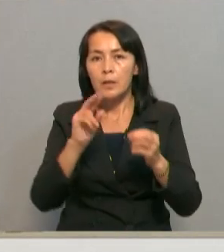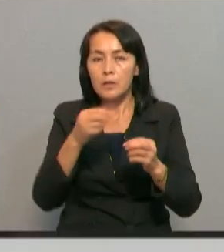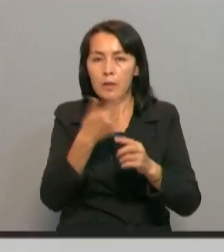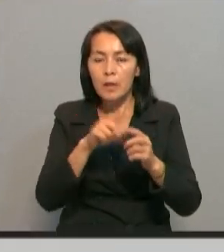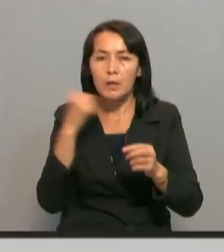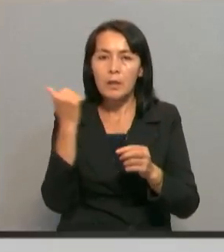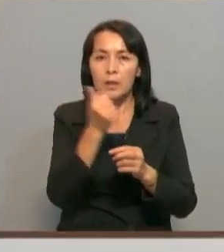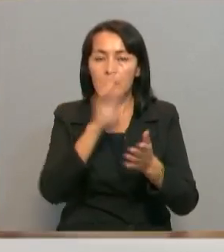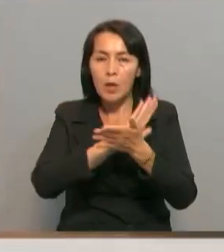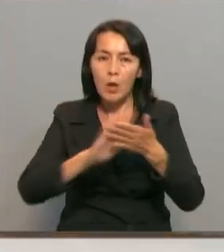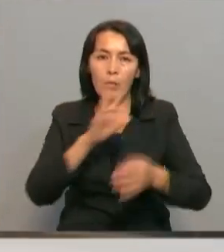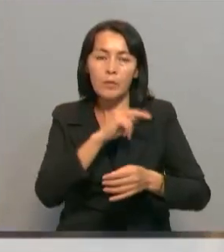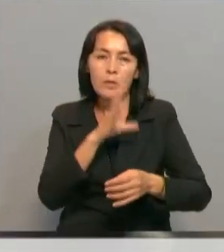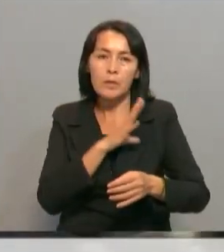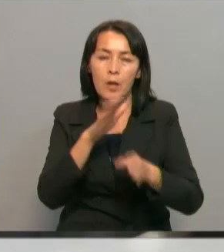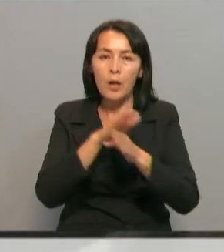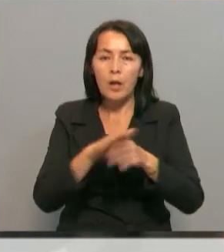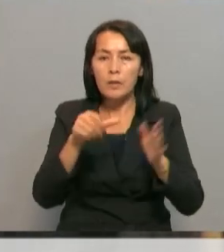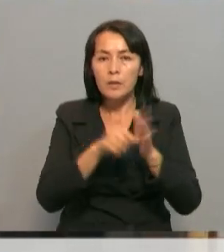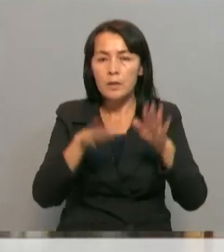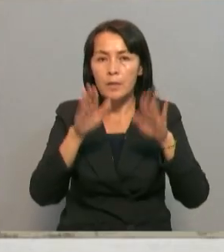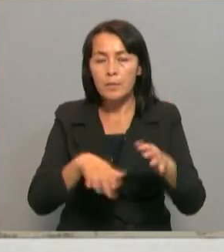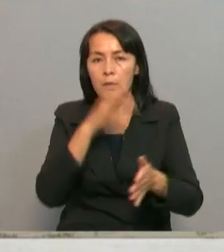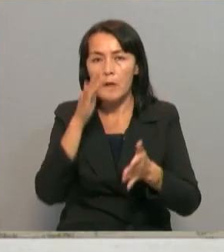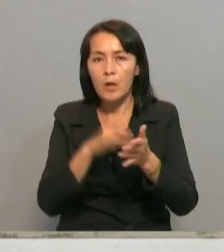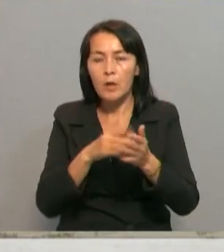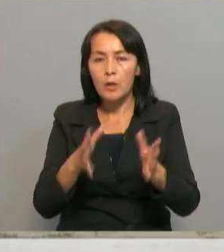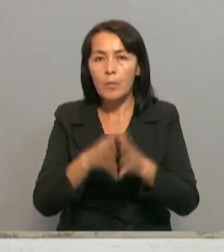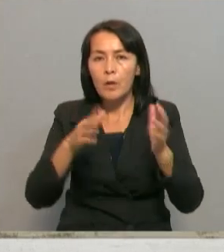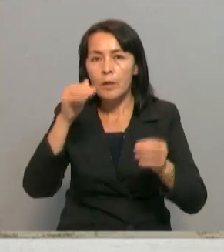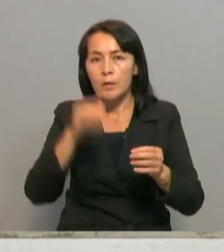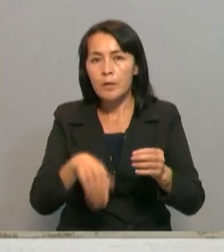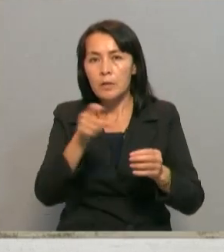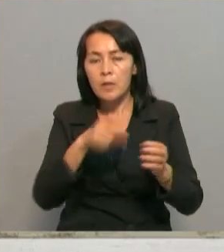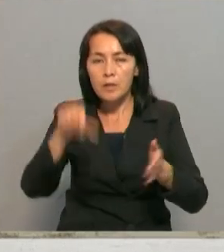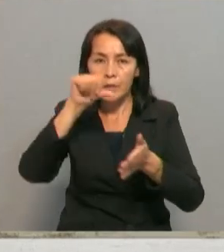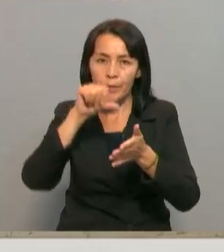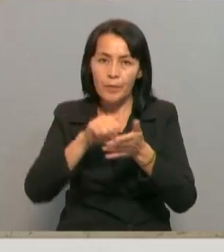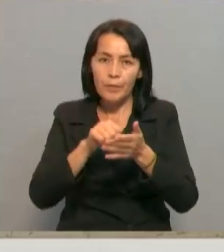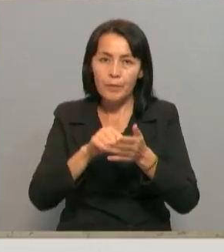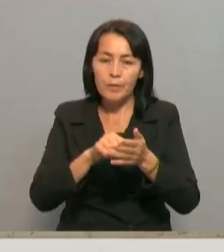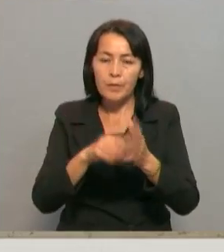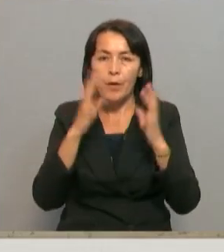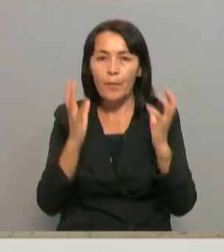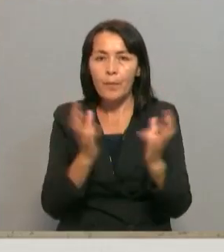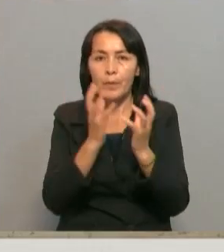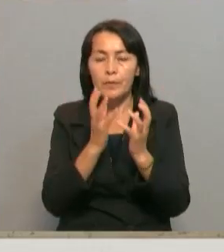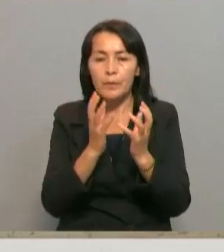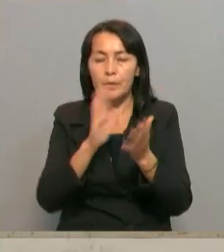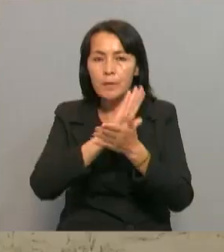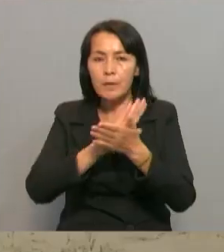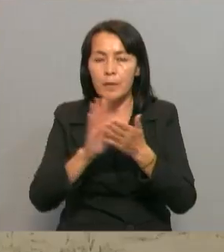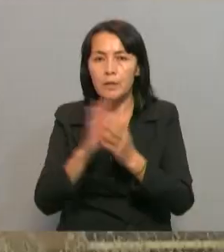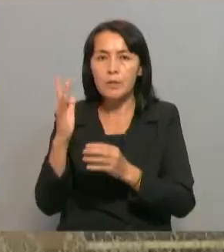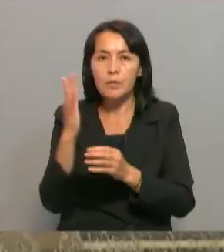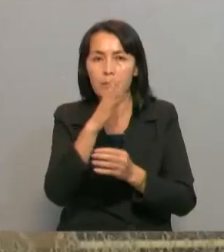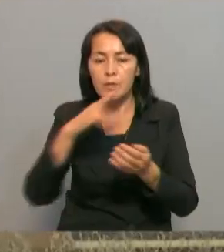этой неделе уборочные работы были проведены в шести местах города более тысячи горожан приняли участие и позаботились о зелени сухие